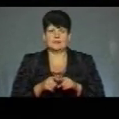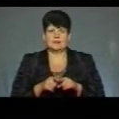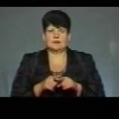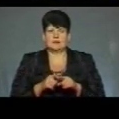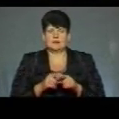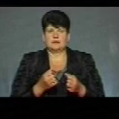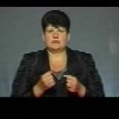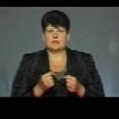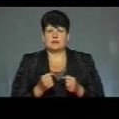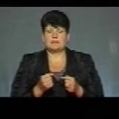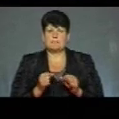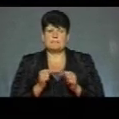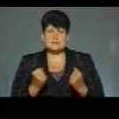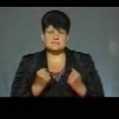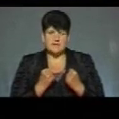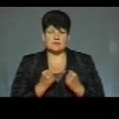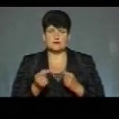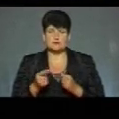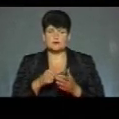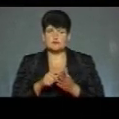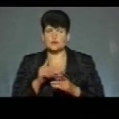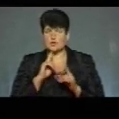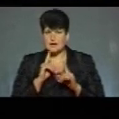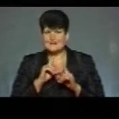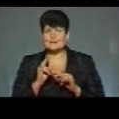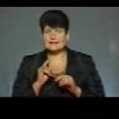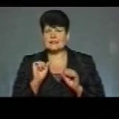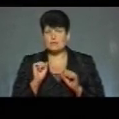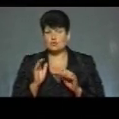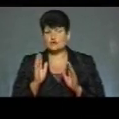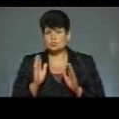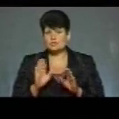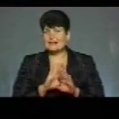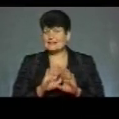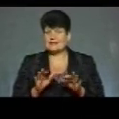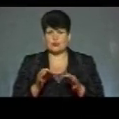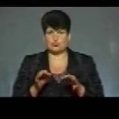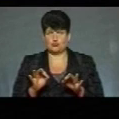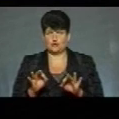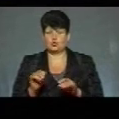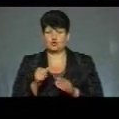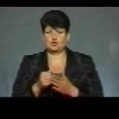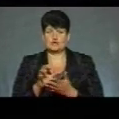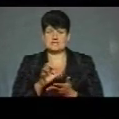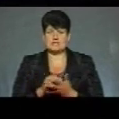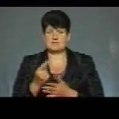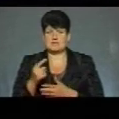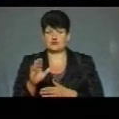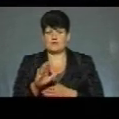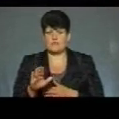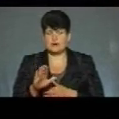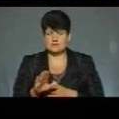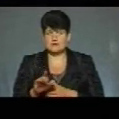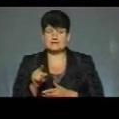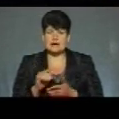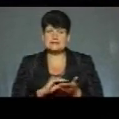Тернопільської обласної ради та Тернопільської міської ради, дитина може бути недопущена до занять 1 вересня. Так